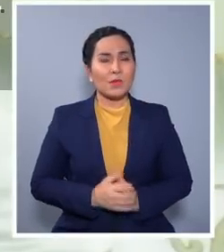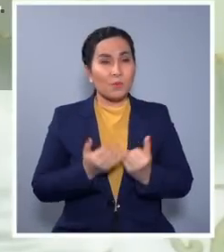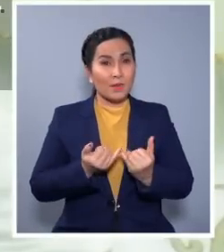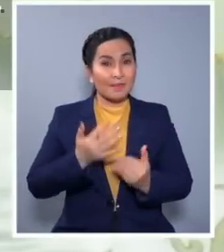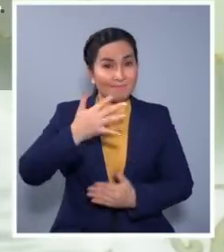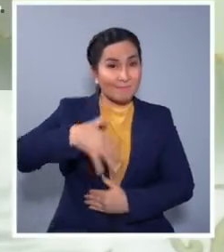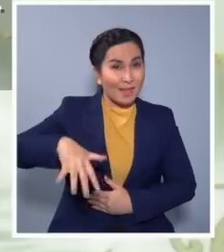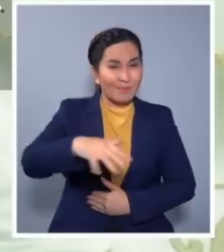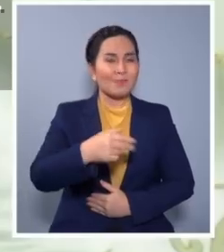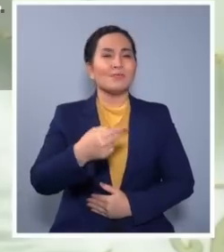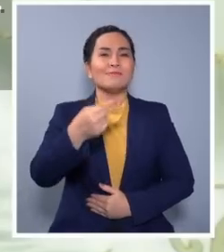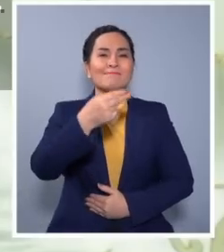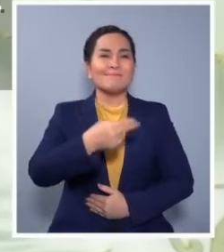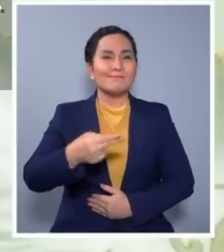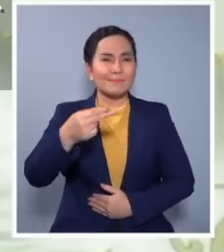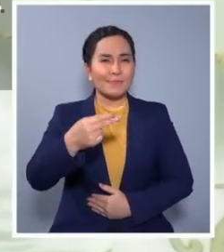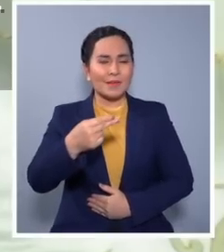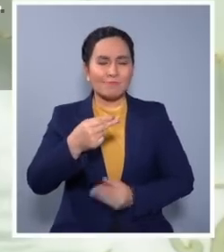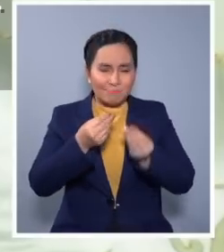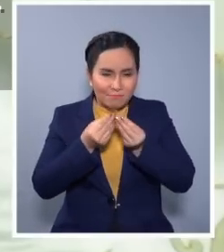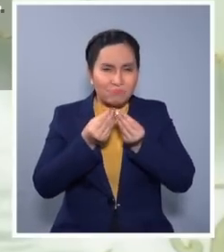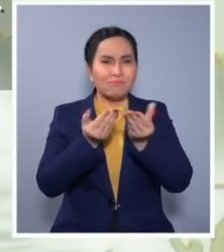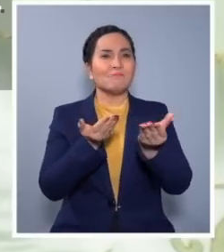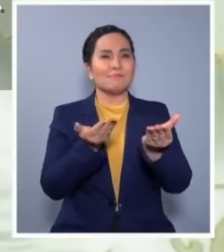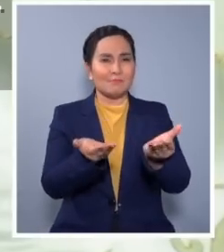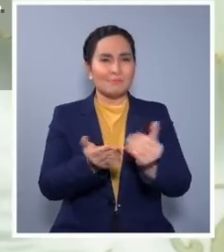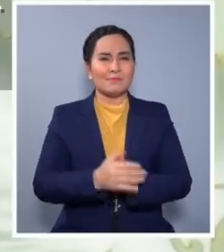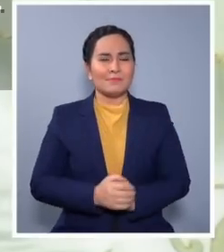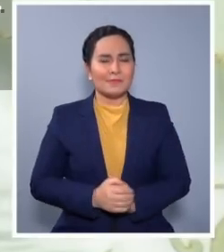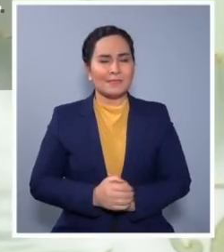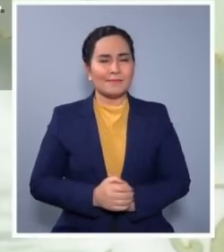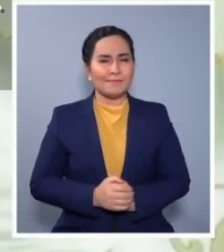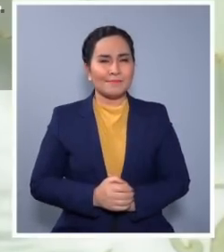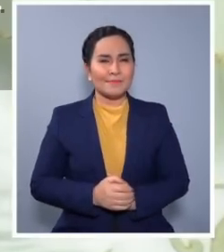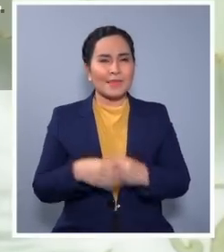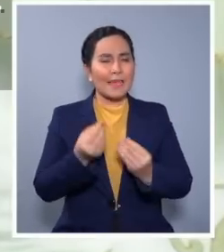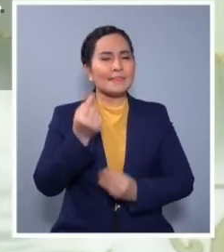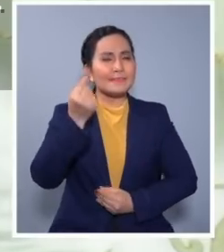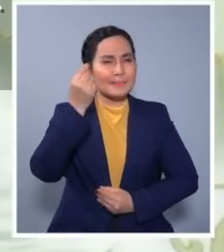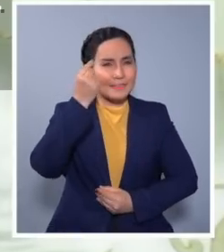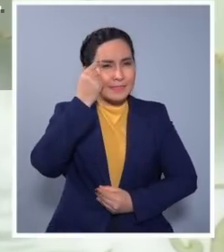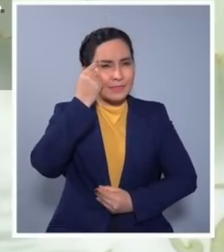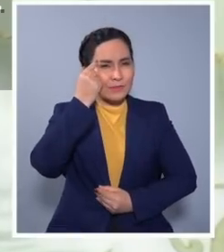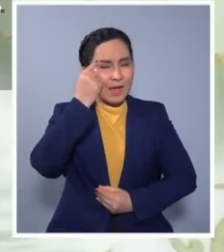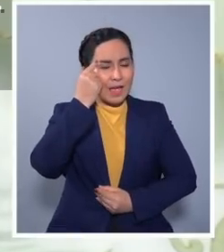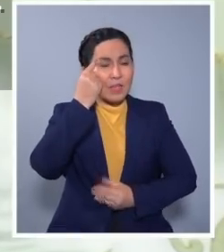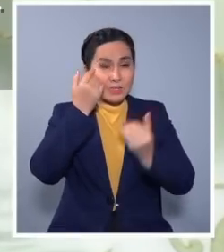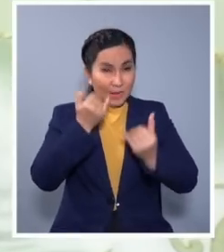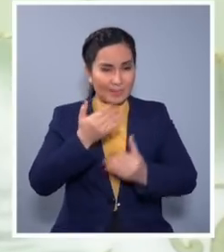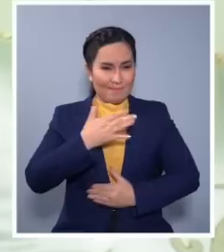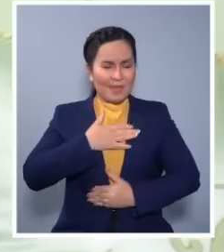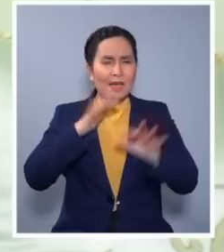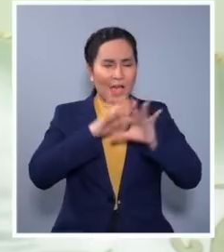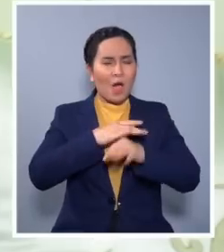คนขอให้คิดว่าเราเป็นปู่เป็นหลานกันจ